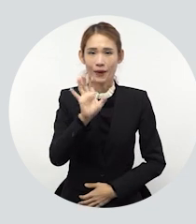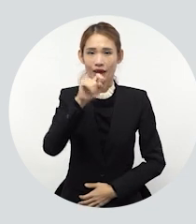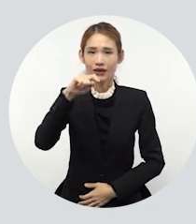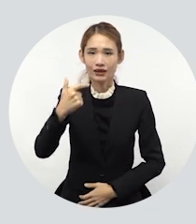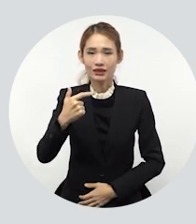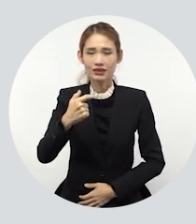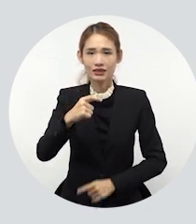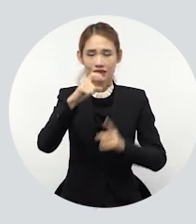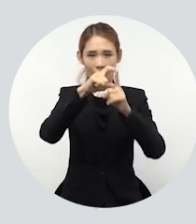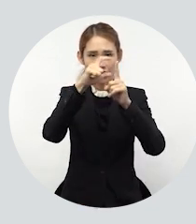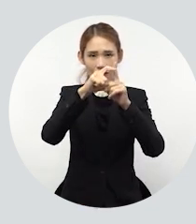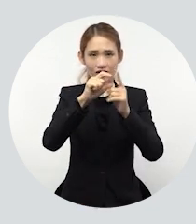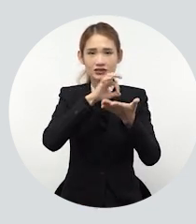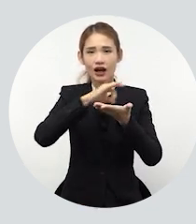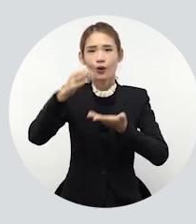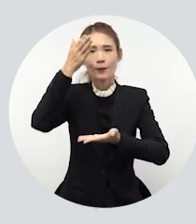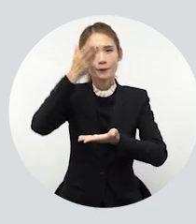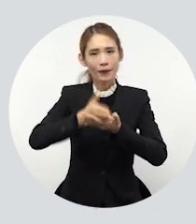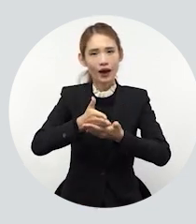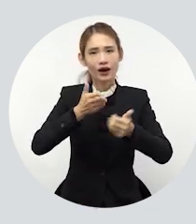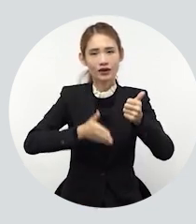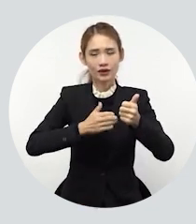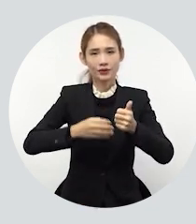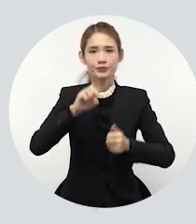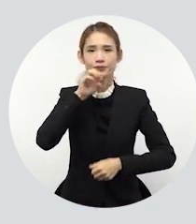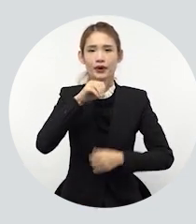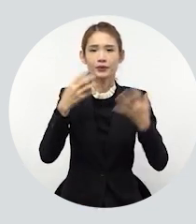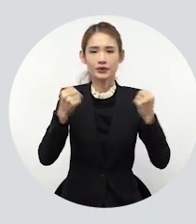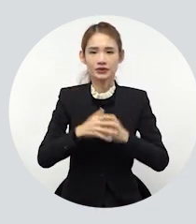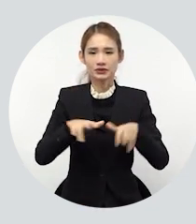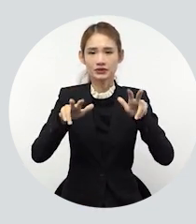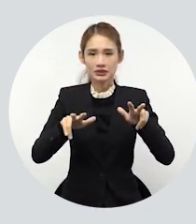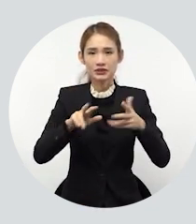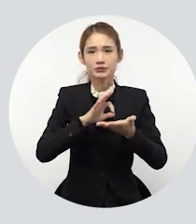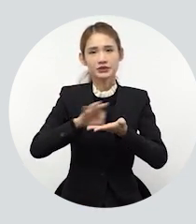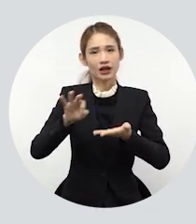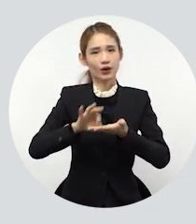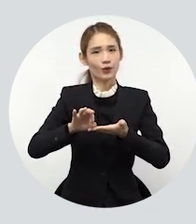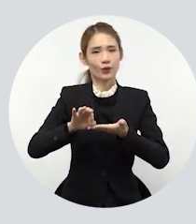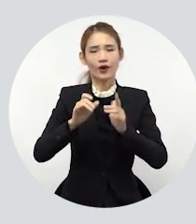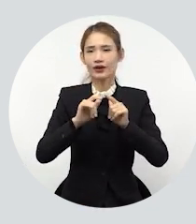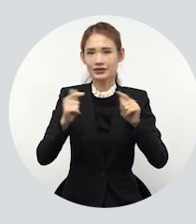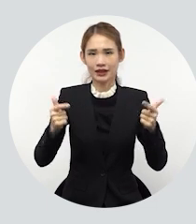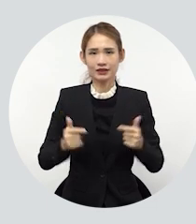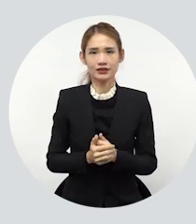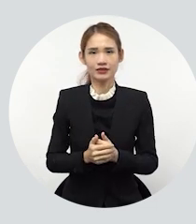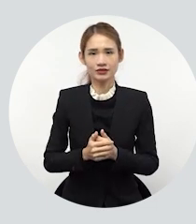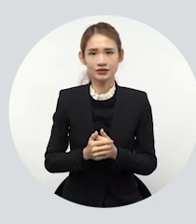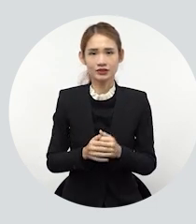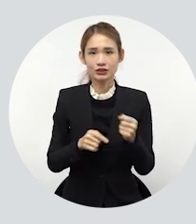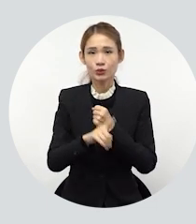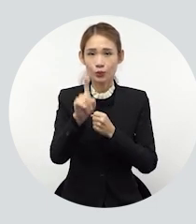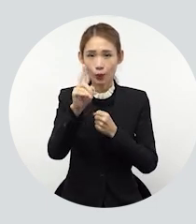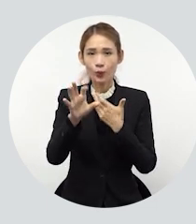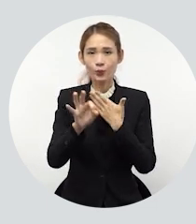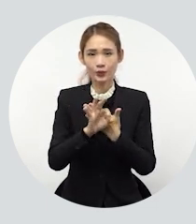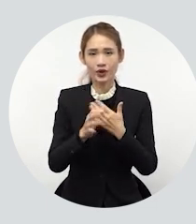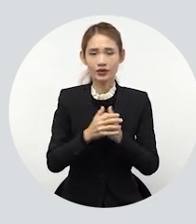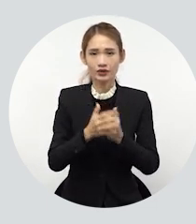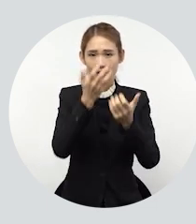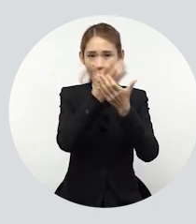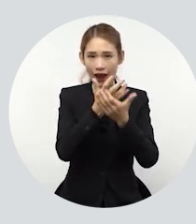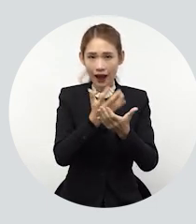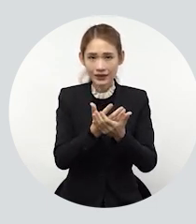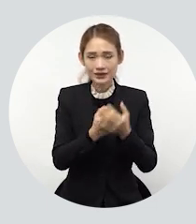맹인이라는 단어를 쓰지 말아달라라는 이야기들을 굉장히 많이 하셨고 실제로 지금은 사용하지 않는 단어가 되었는데요. 이유는